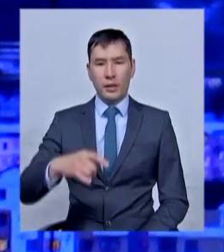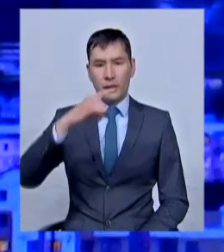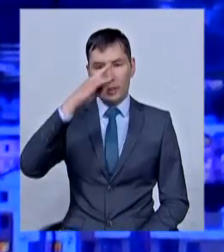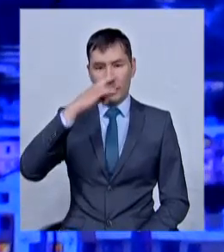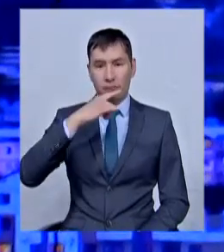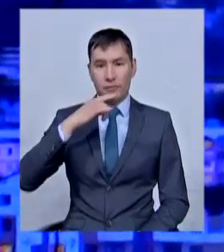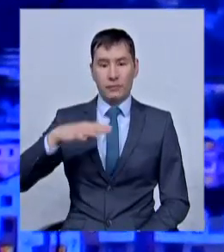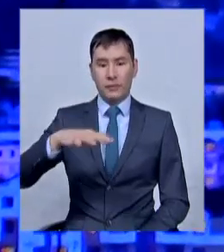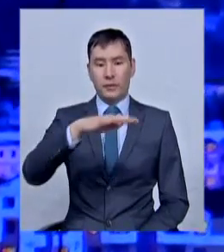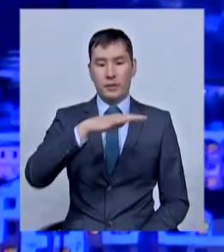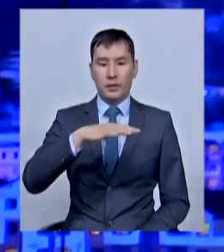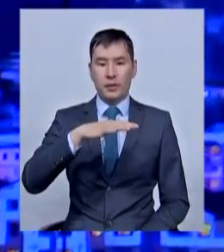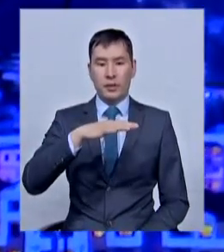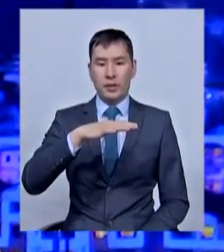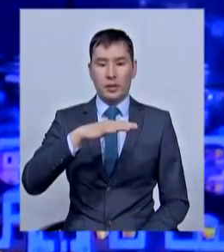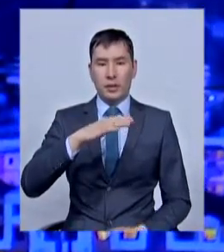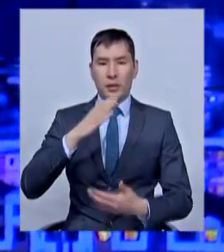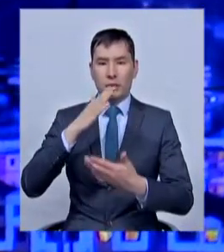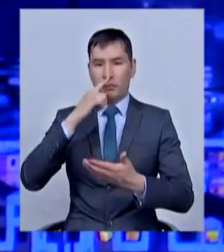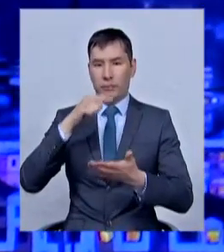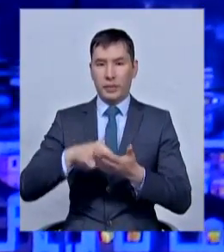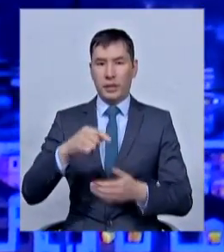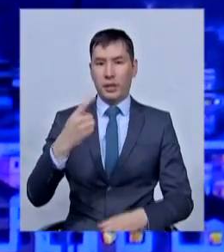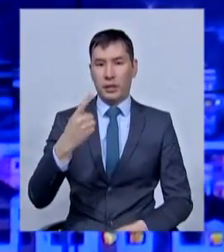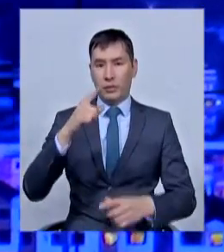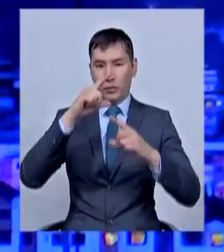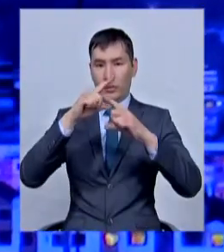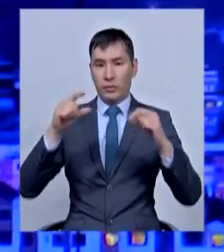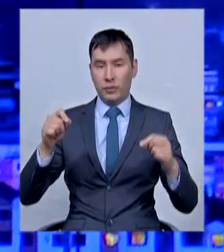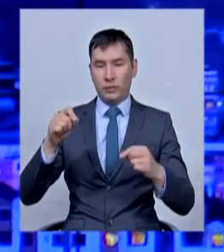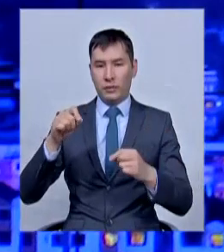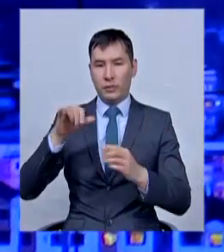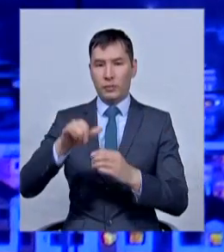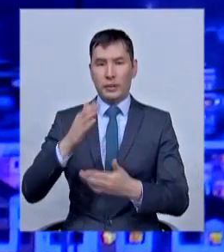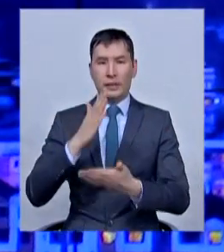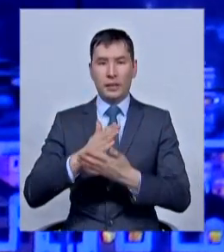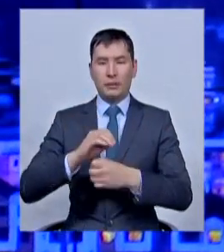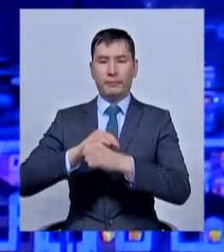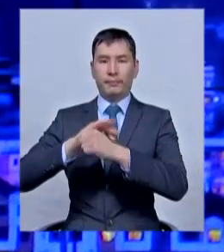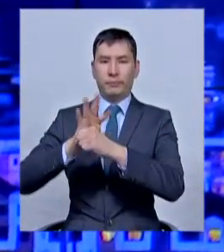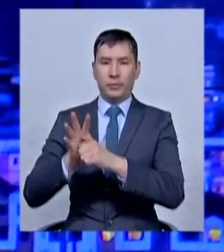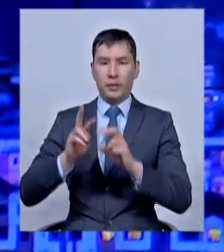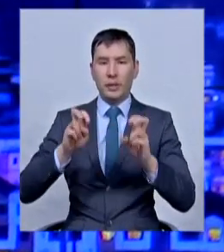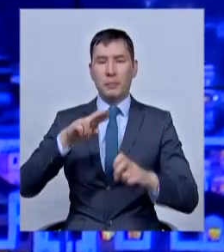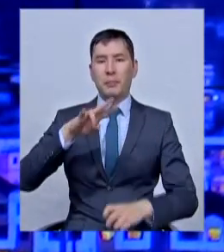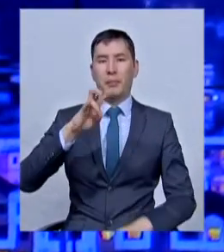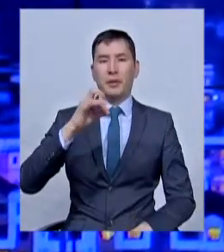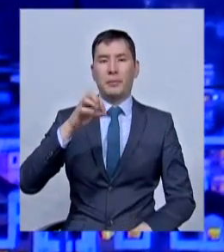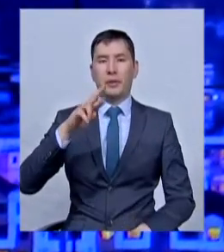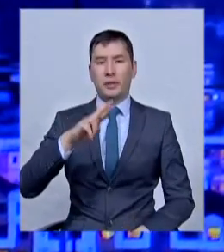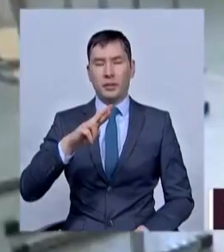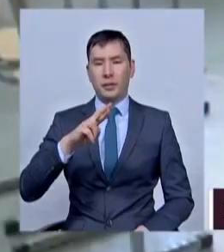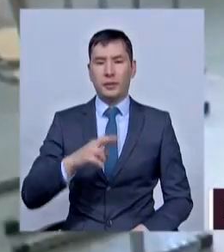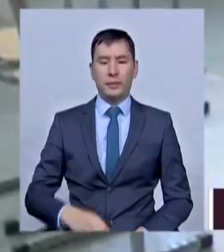бір оқушыдан вирустық пневмония анықталды. Бұл туралы санитарлық эпидемиологиялық бақылау комитетінің төрайымы Айжан